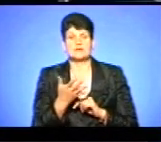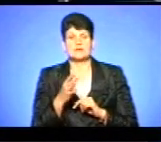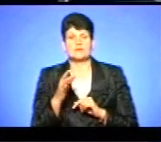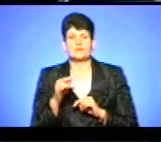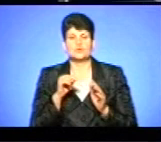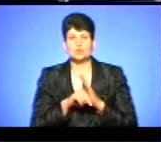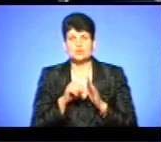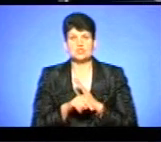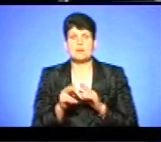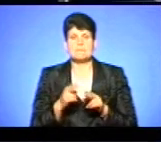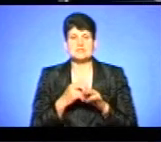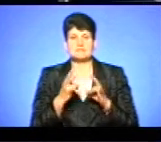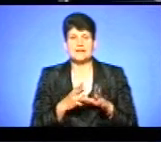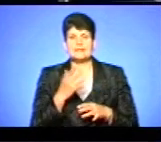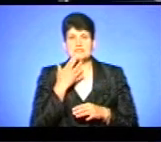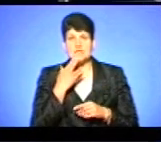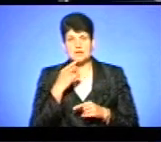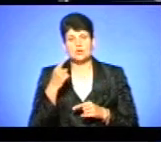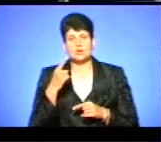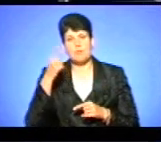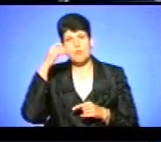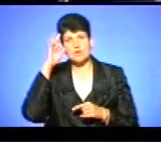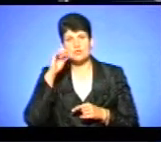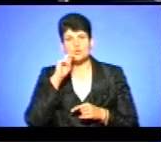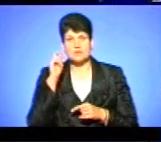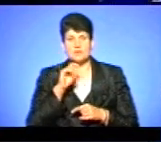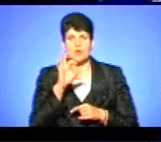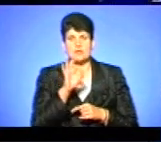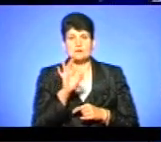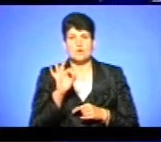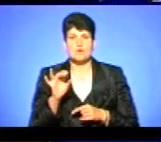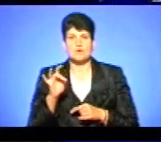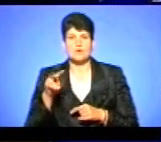Департаменту внутрішньої безпеки Національної поліції України Олеся Орлова.